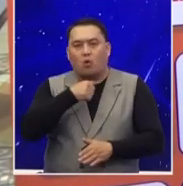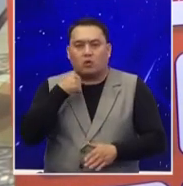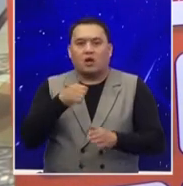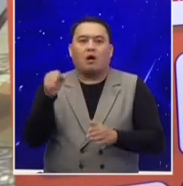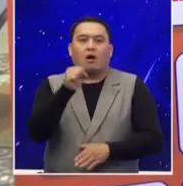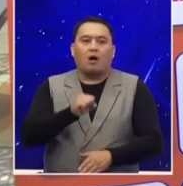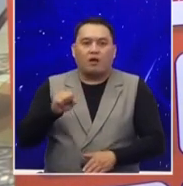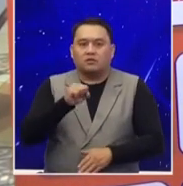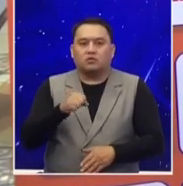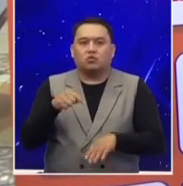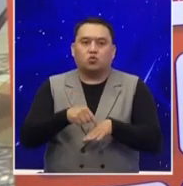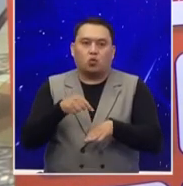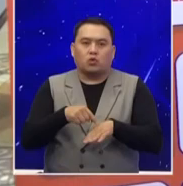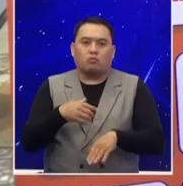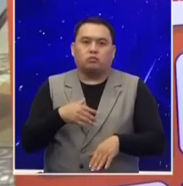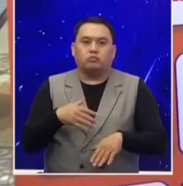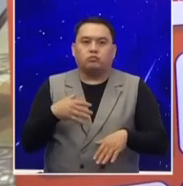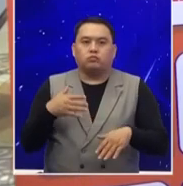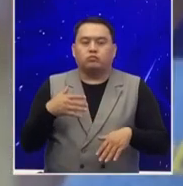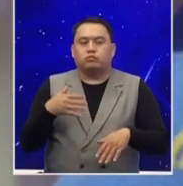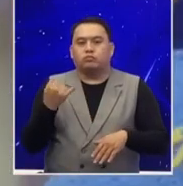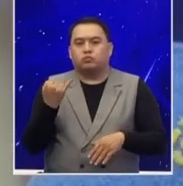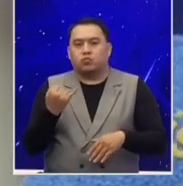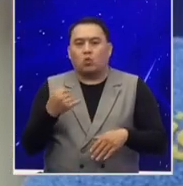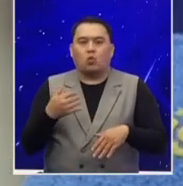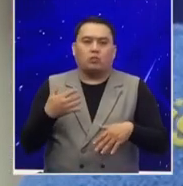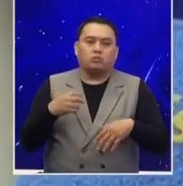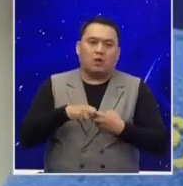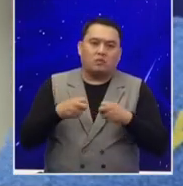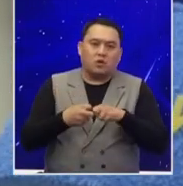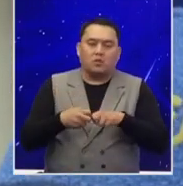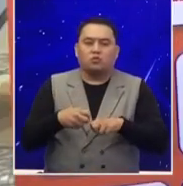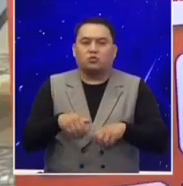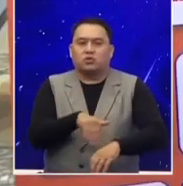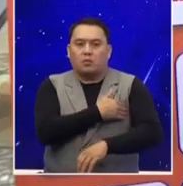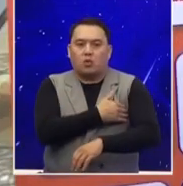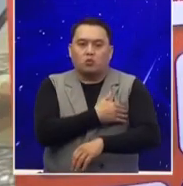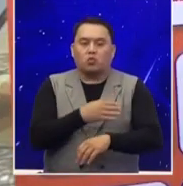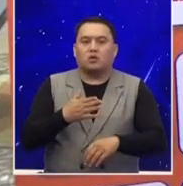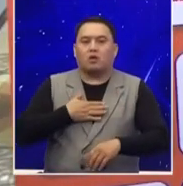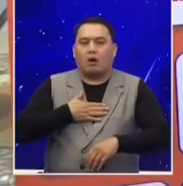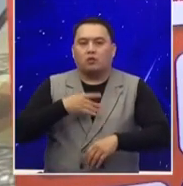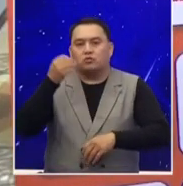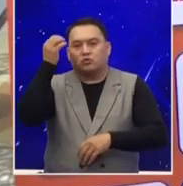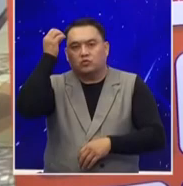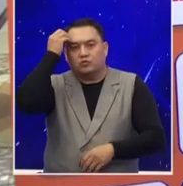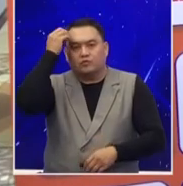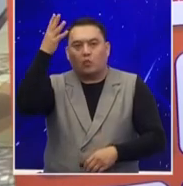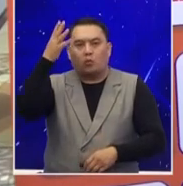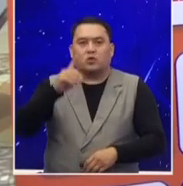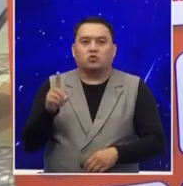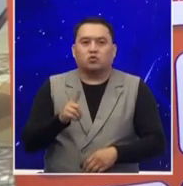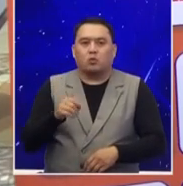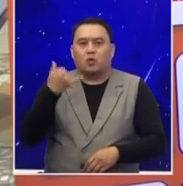я стала себя чувствовать плохо. Были проблемы со здоровьем. И тут я вспомнила